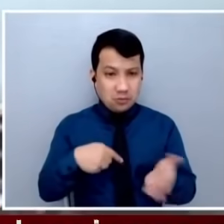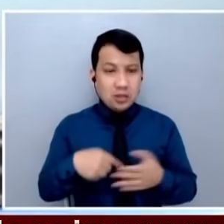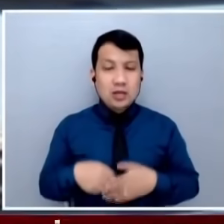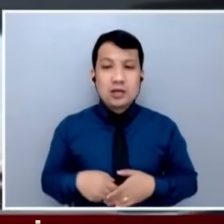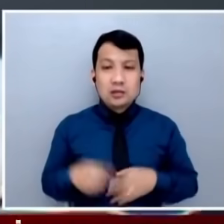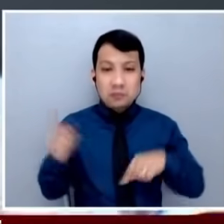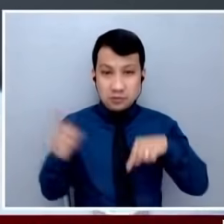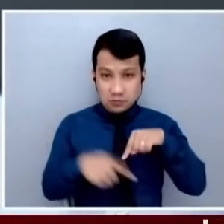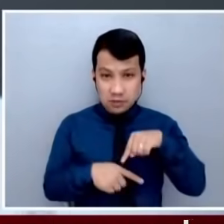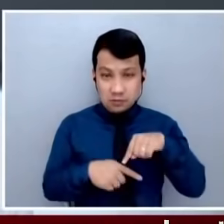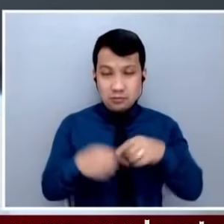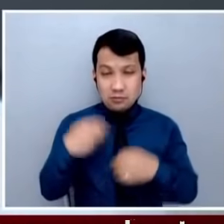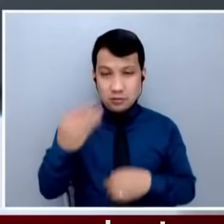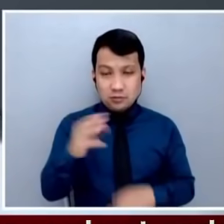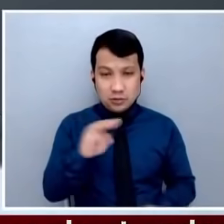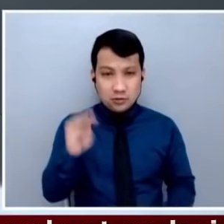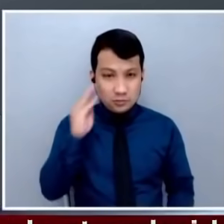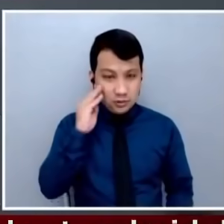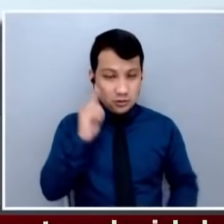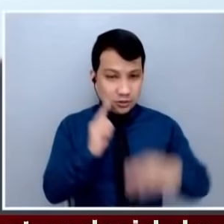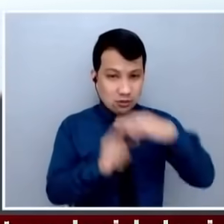Navalio, ABS-CBN News.